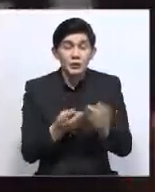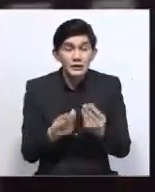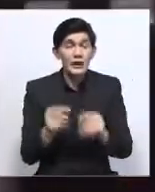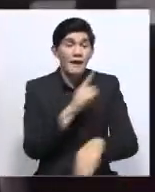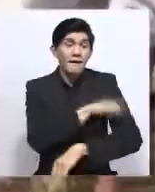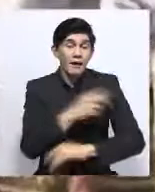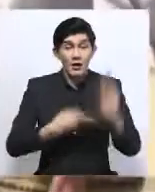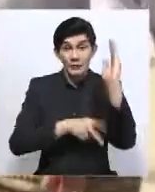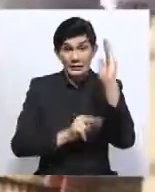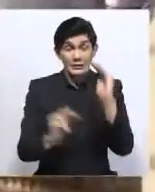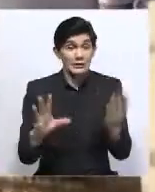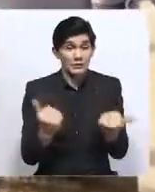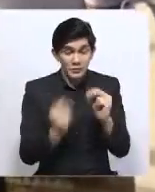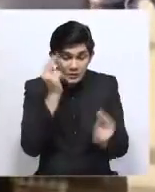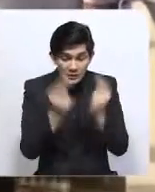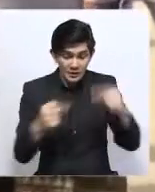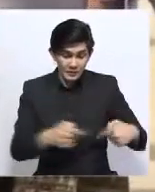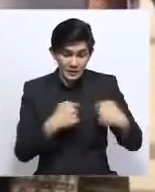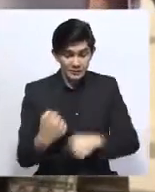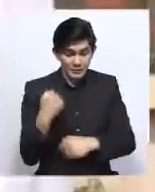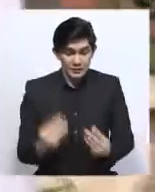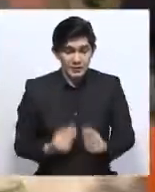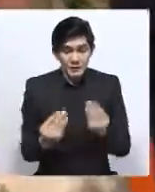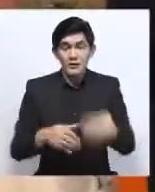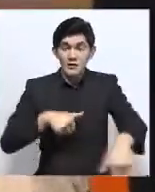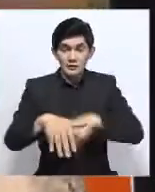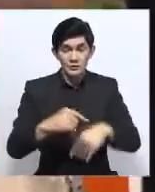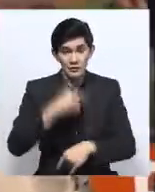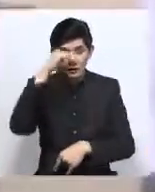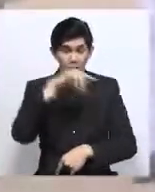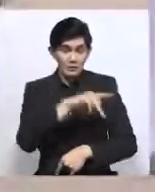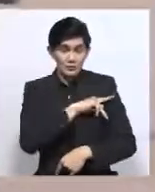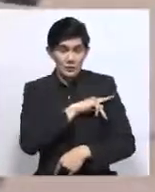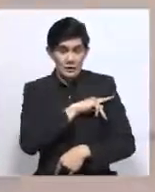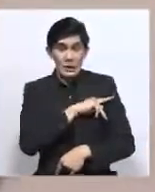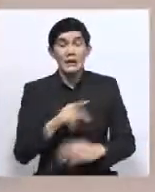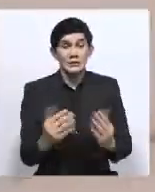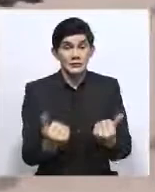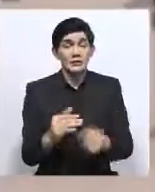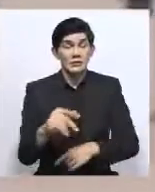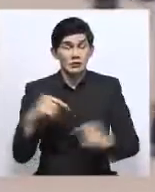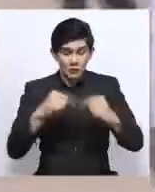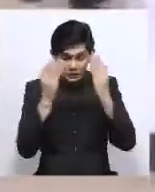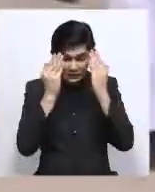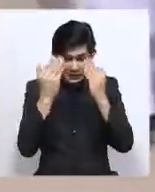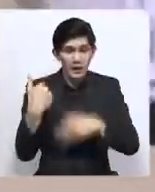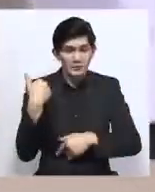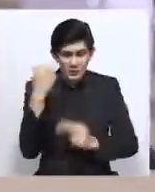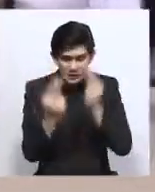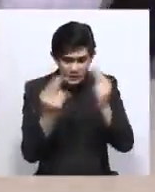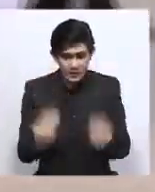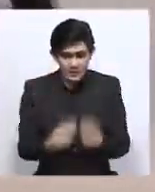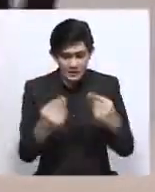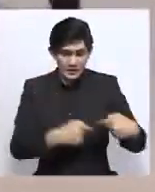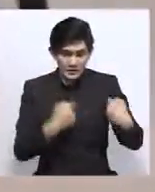จังหวัดปัตตานีเพื่อเยี่ยมให้กำลังใจประชาชนพี่น้องไทยพุทธที่วัดทรายขาวและพี่น้องมุสลิมที่มัสยิดนัดมุดดีน